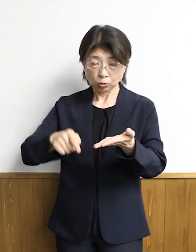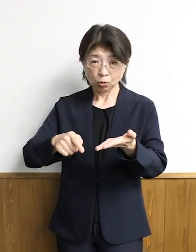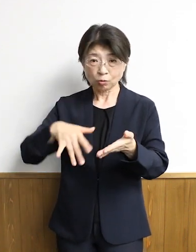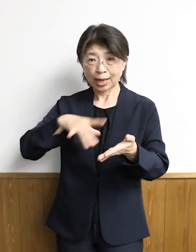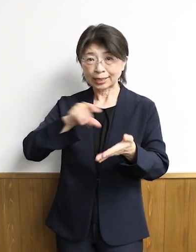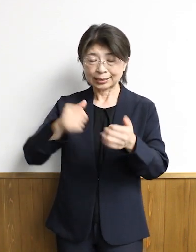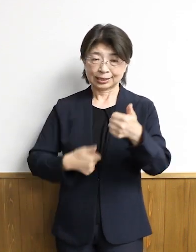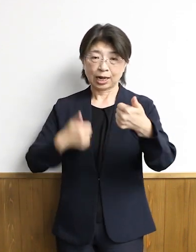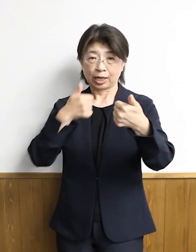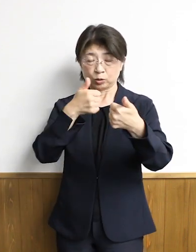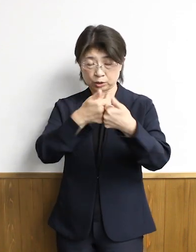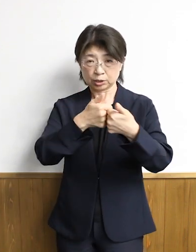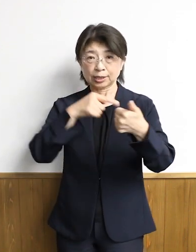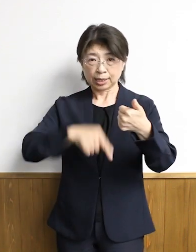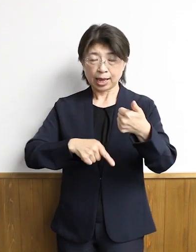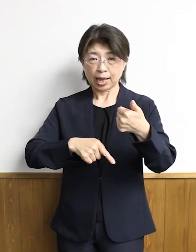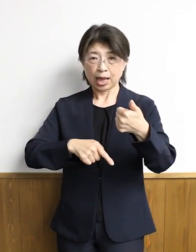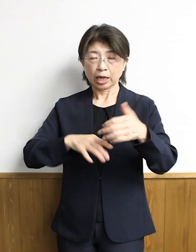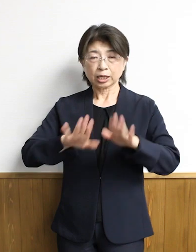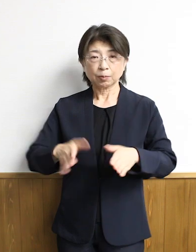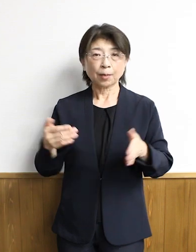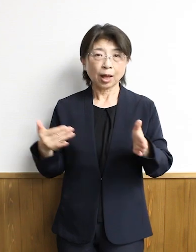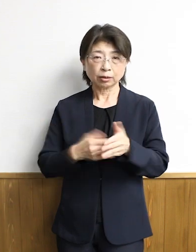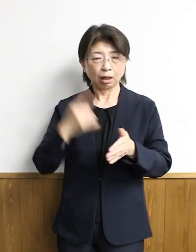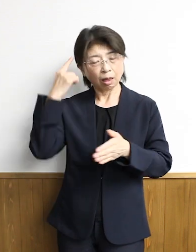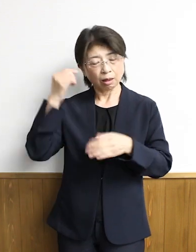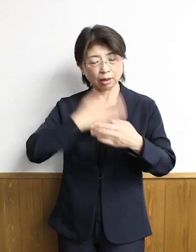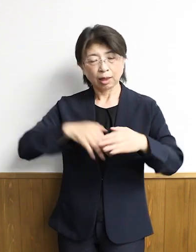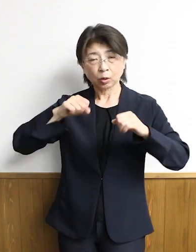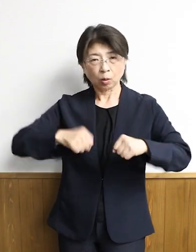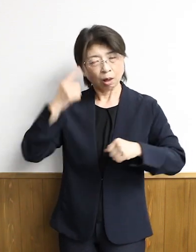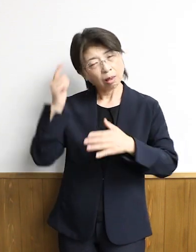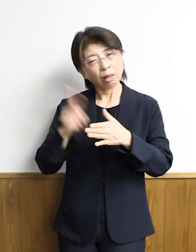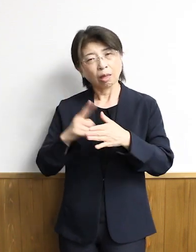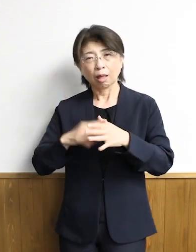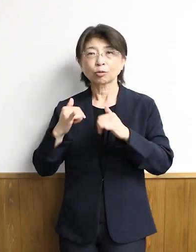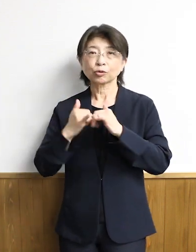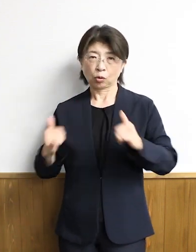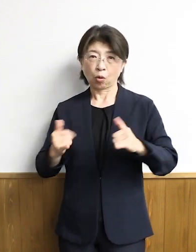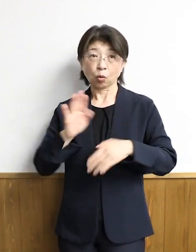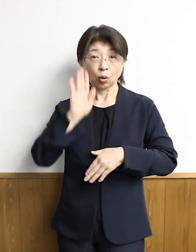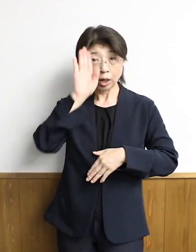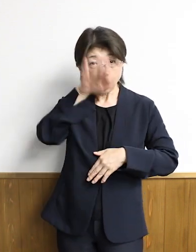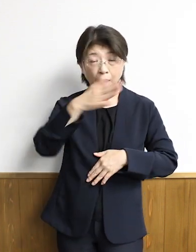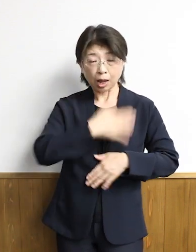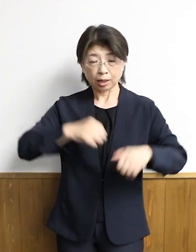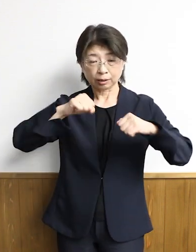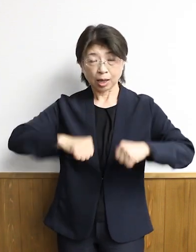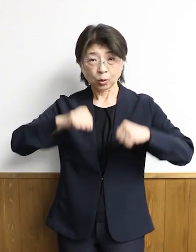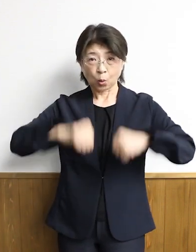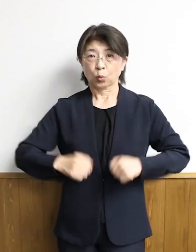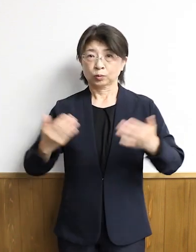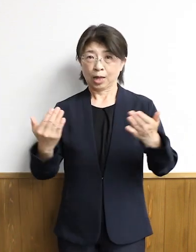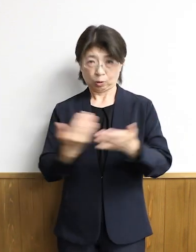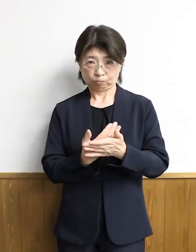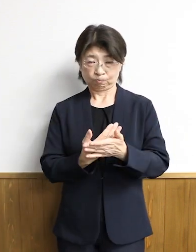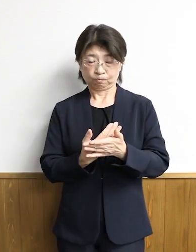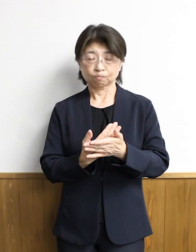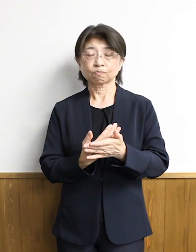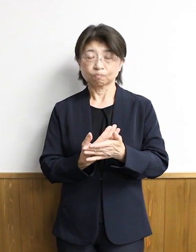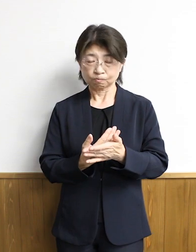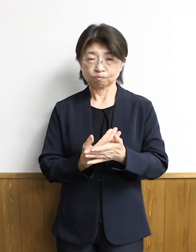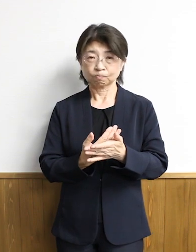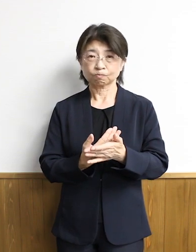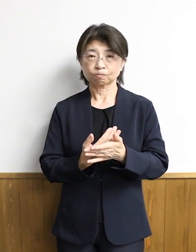まで健康作りを意識してこられなかった多くの方にこれらの健康作り応援授業を